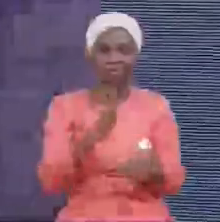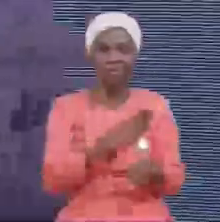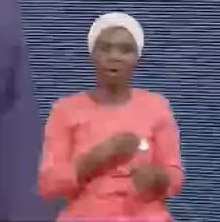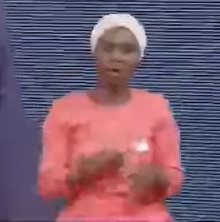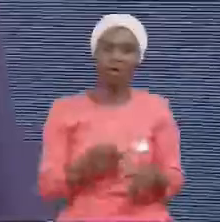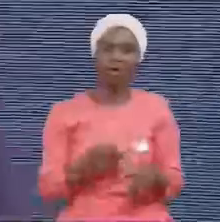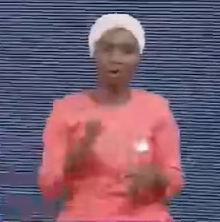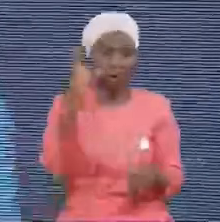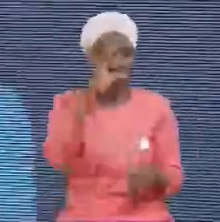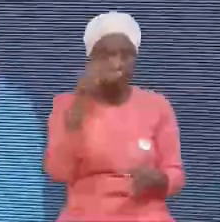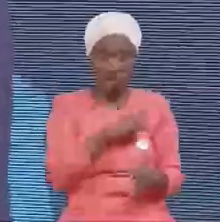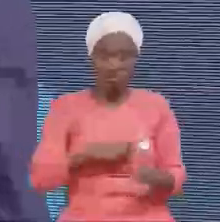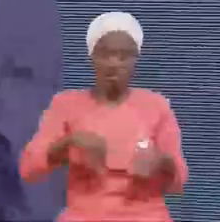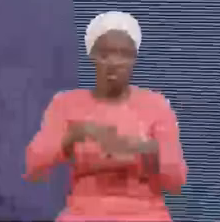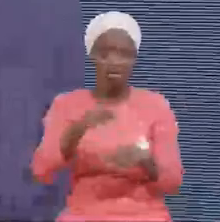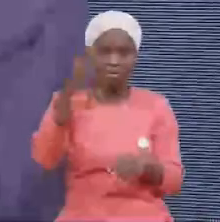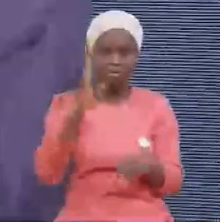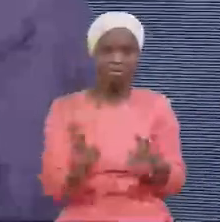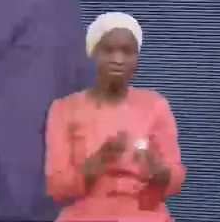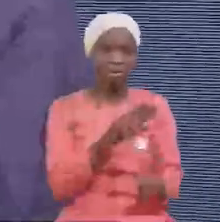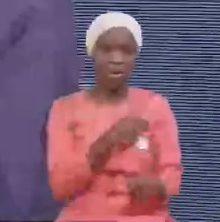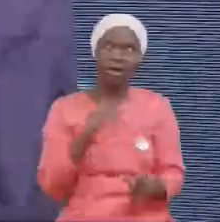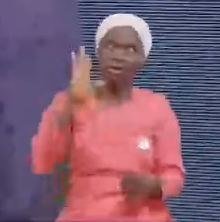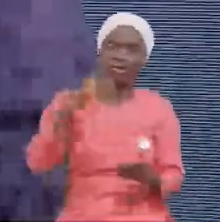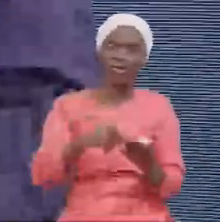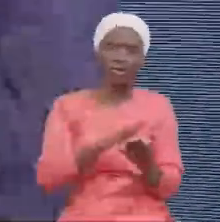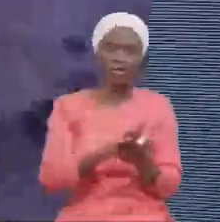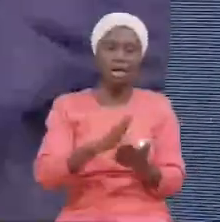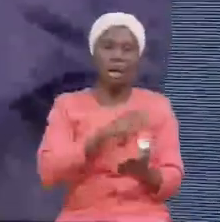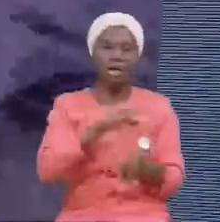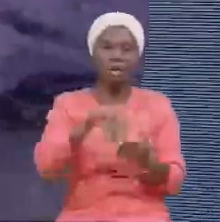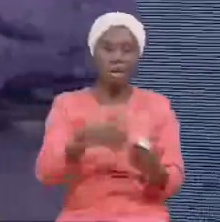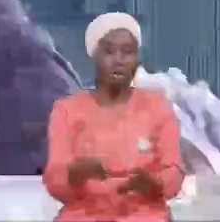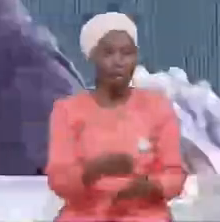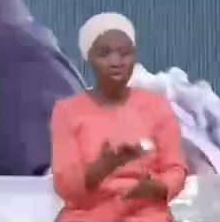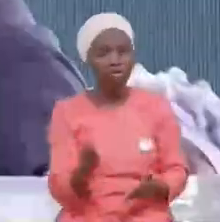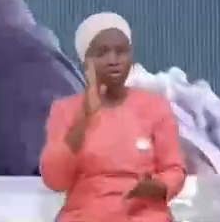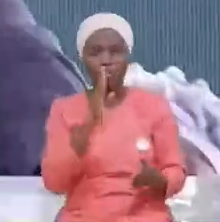Et là, cherche premièrement le royaume de Dieu et toutes ces choses vous seront données par-dessus.